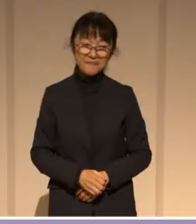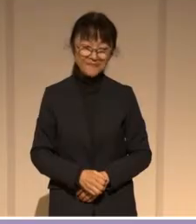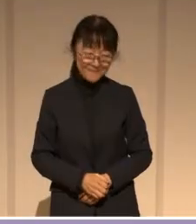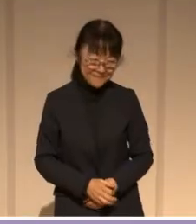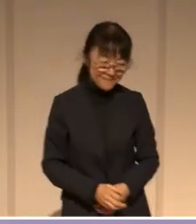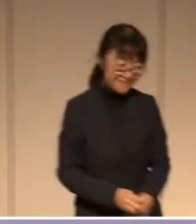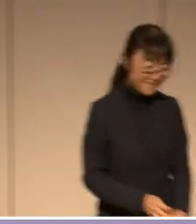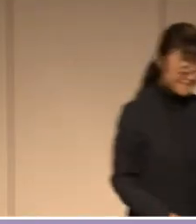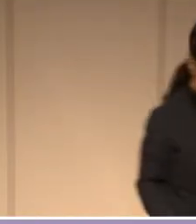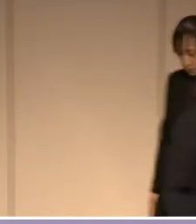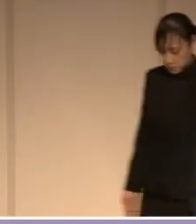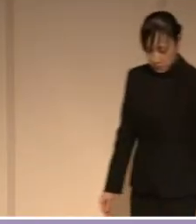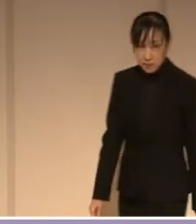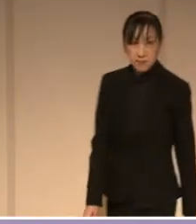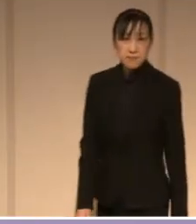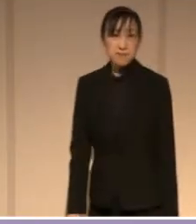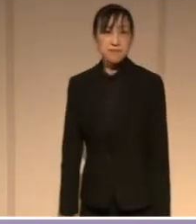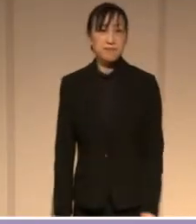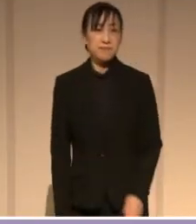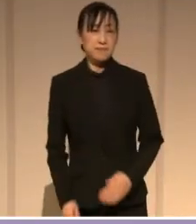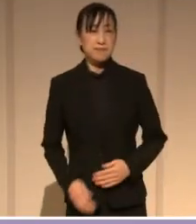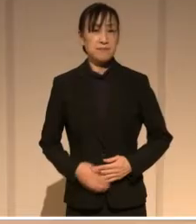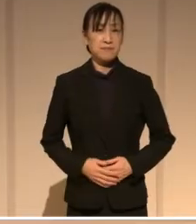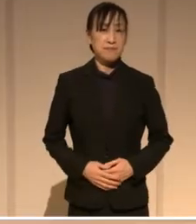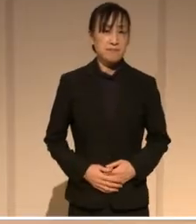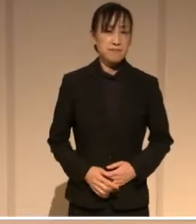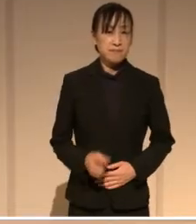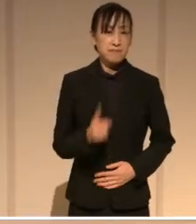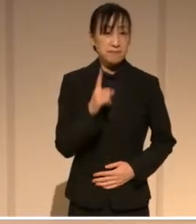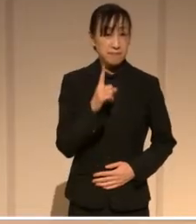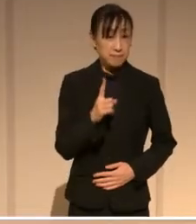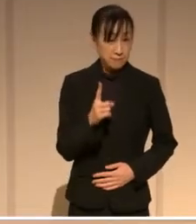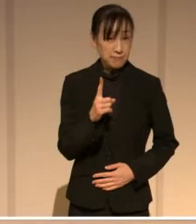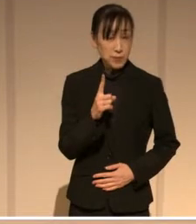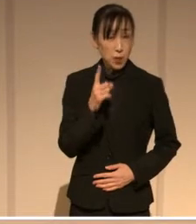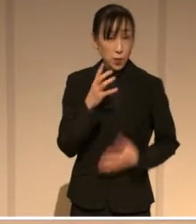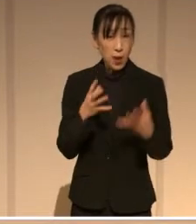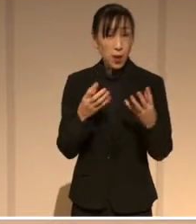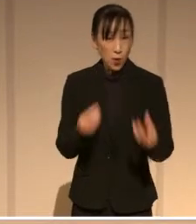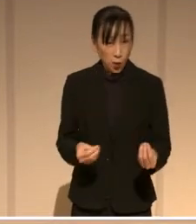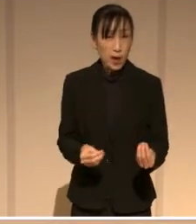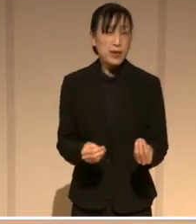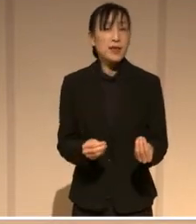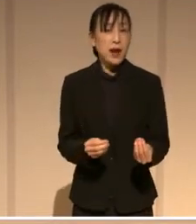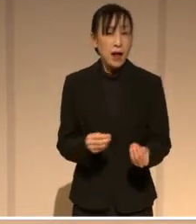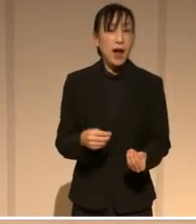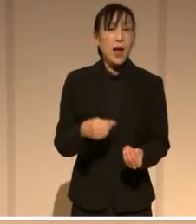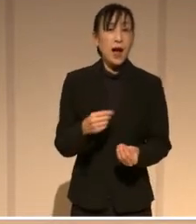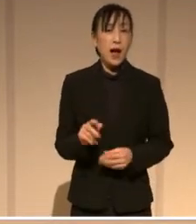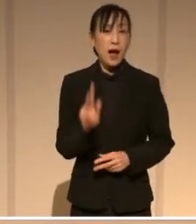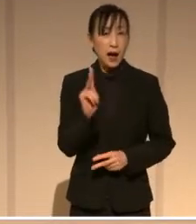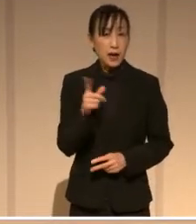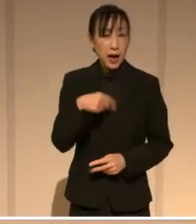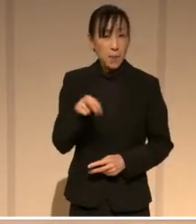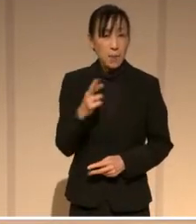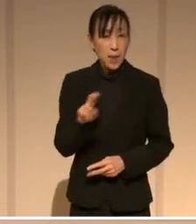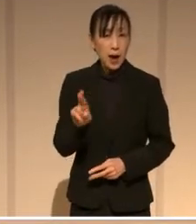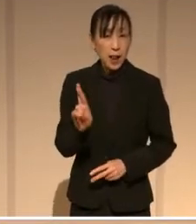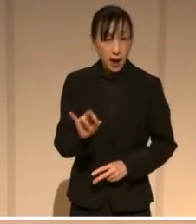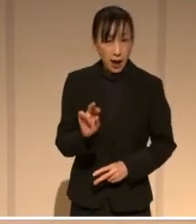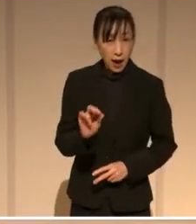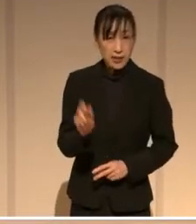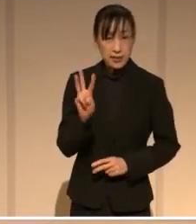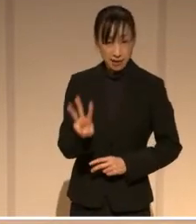ことで第1投を得た時点ではかパラ33点は53に入って大前さん残念だから一転ですねゼロですよ